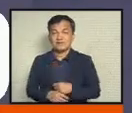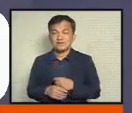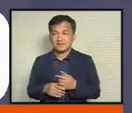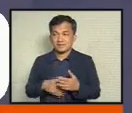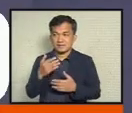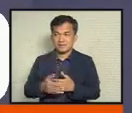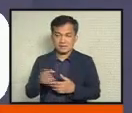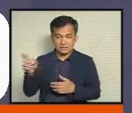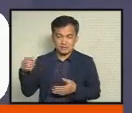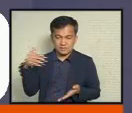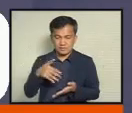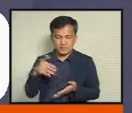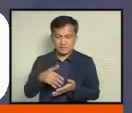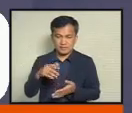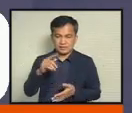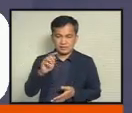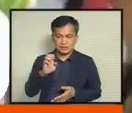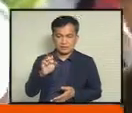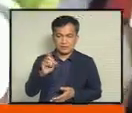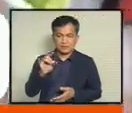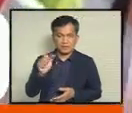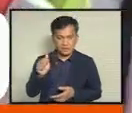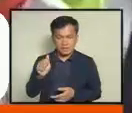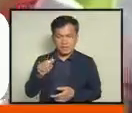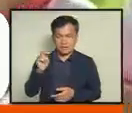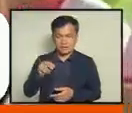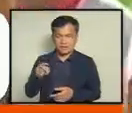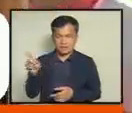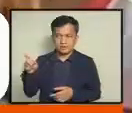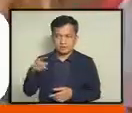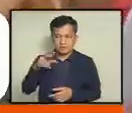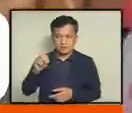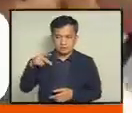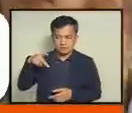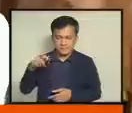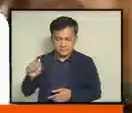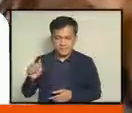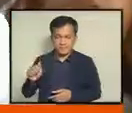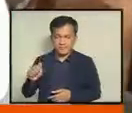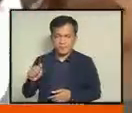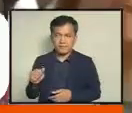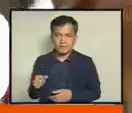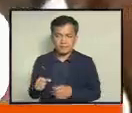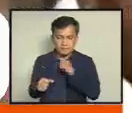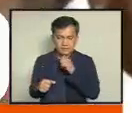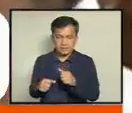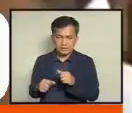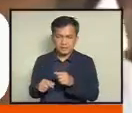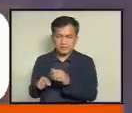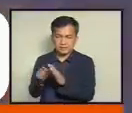tapos mag-aral kayo sa TESDA. Kailangan ko kayong mga NPA. Hindi sa